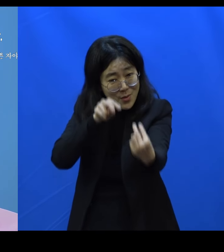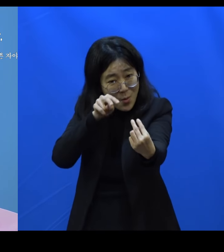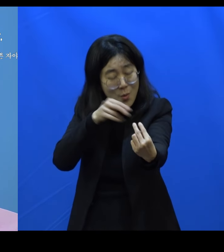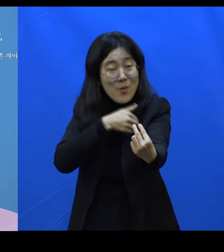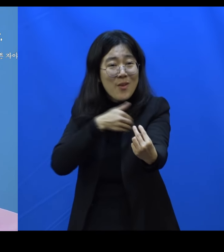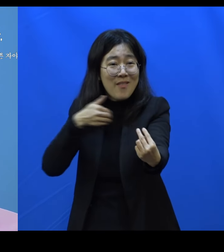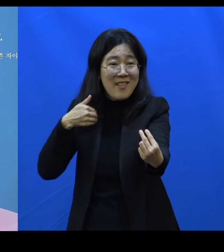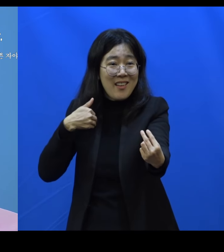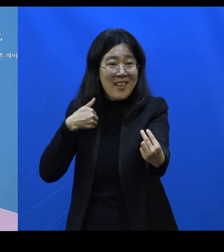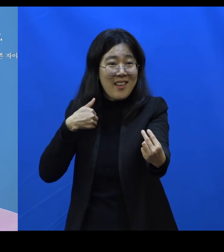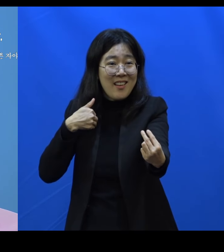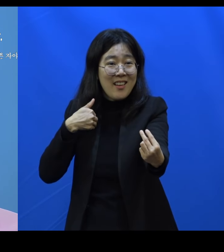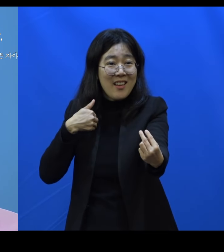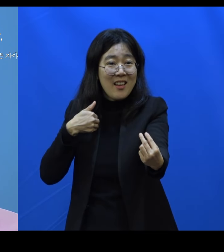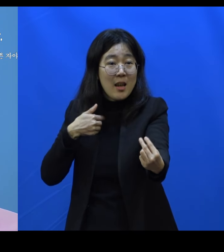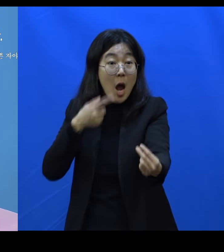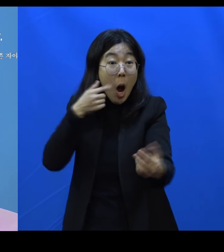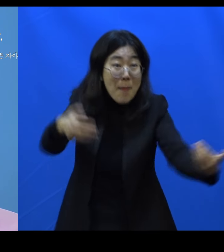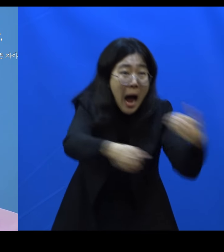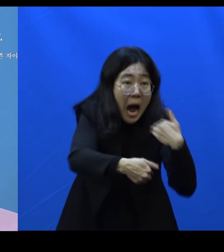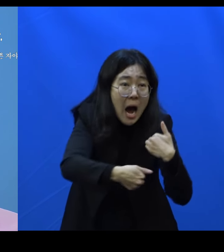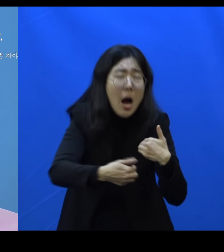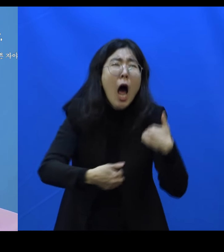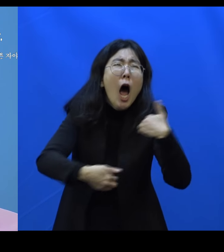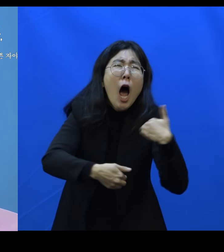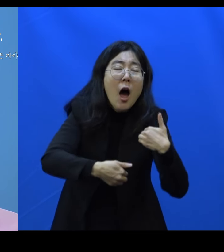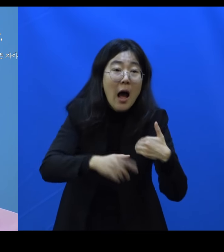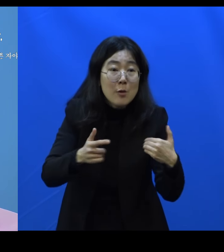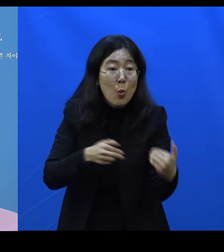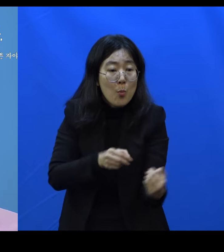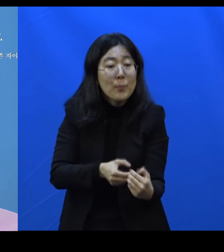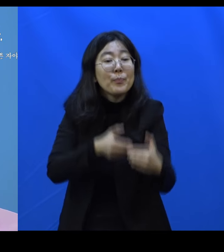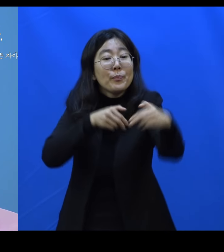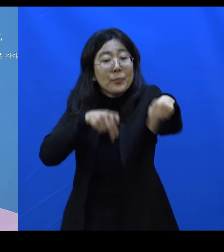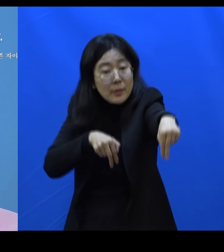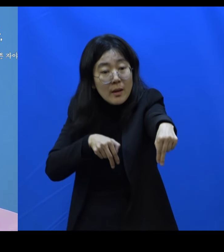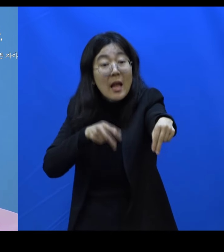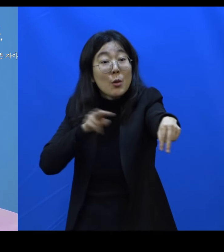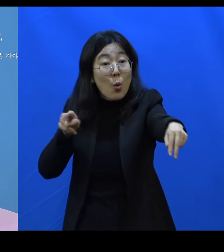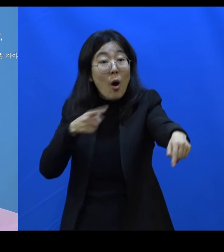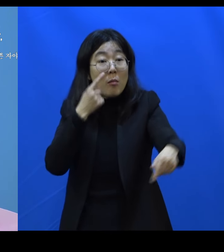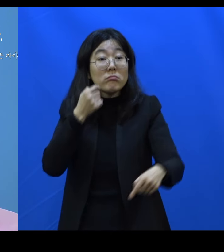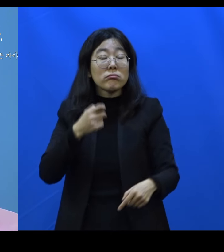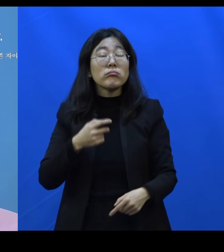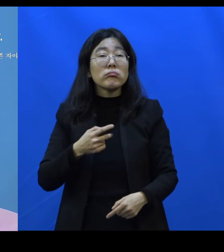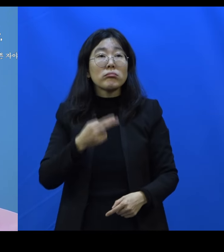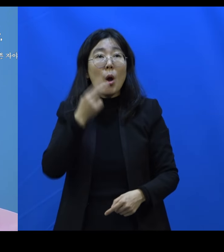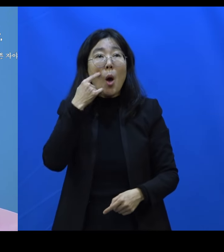스스로 안정감을 독립적으로 살아갈 수 있는 준비가 되는 거예요.